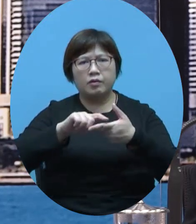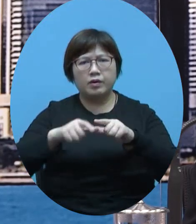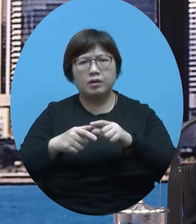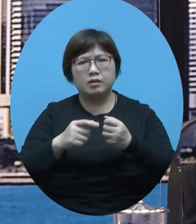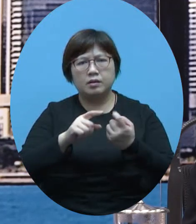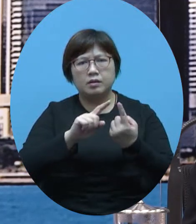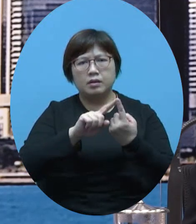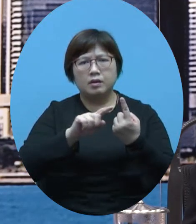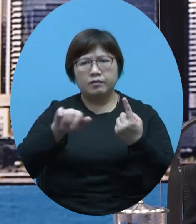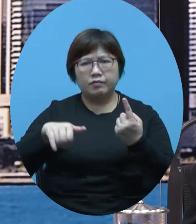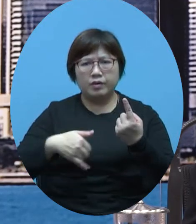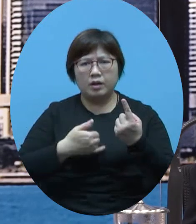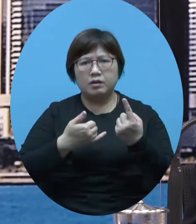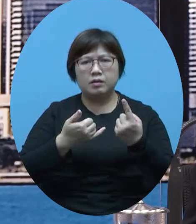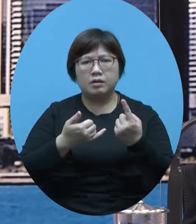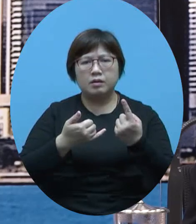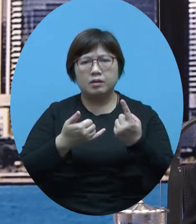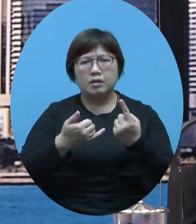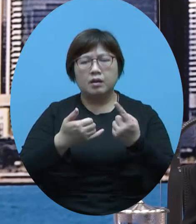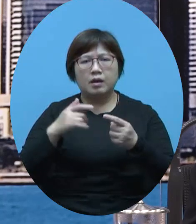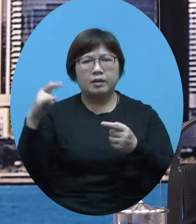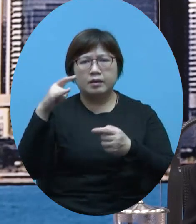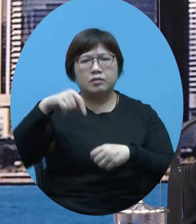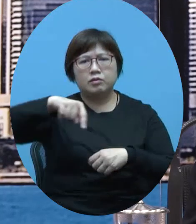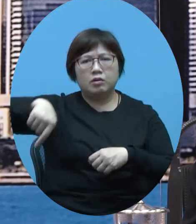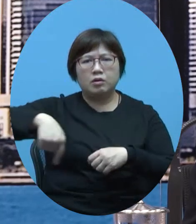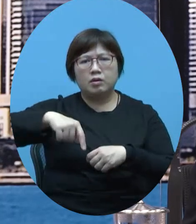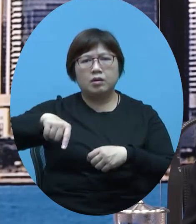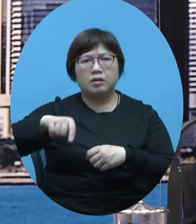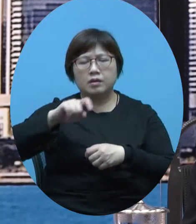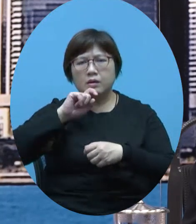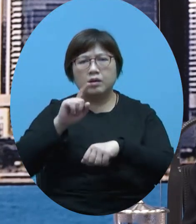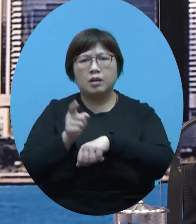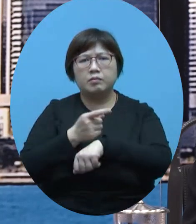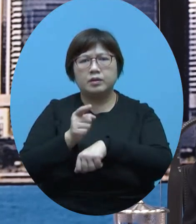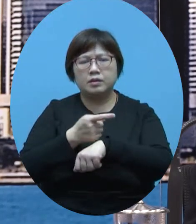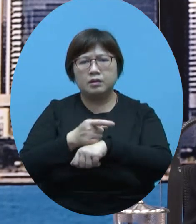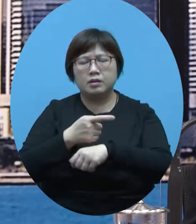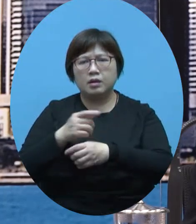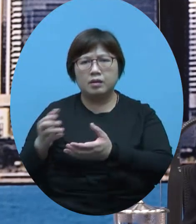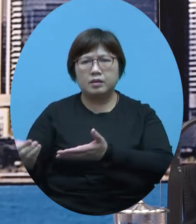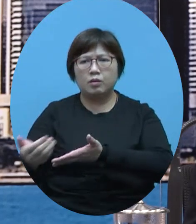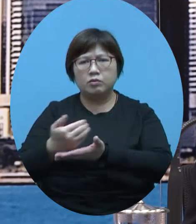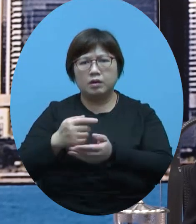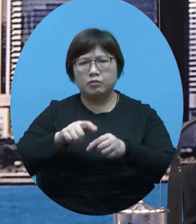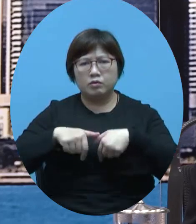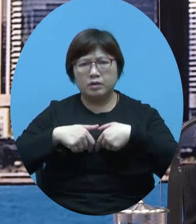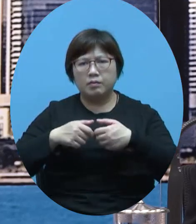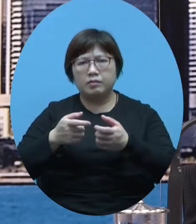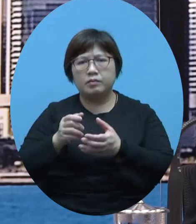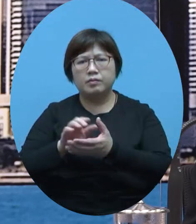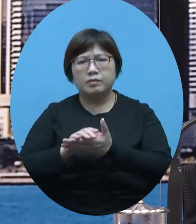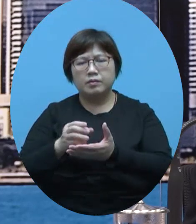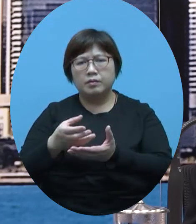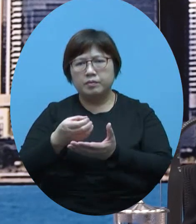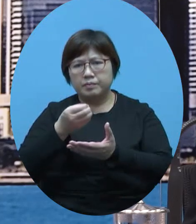係翻嚟嘅時候，直接喺呢個機場，我哋頭先所提嘅嗰個臨時嘅樣本採集中心嗰度留咗。咁、另